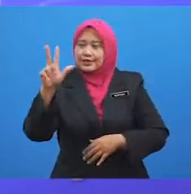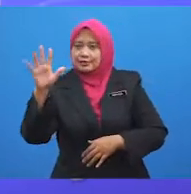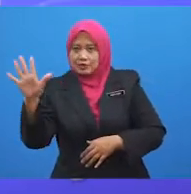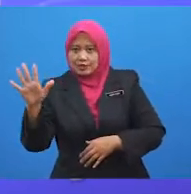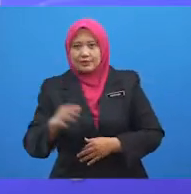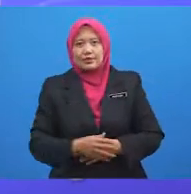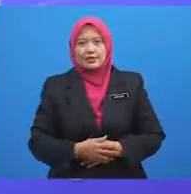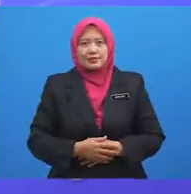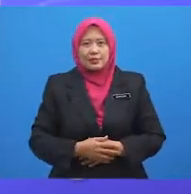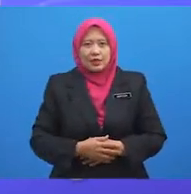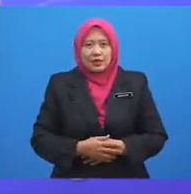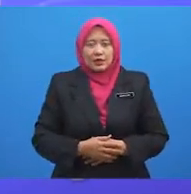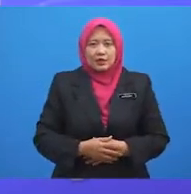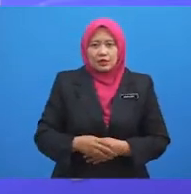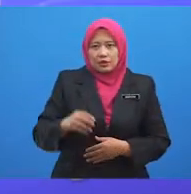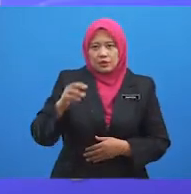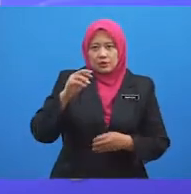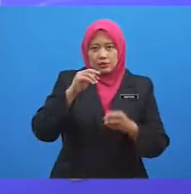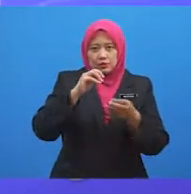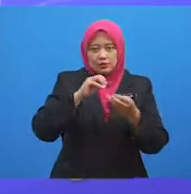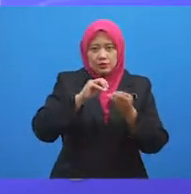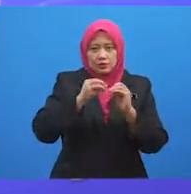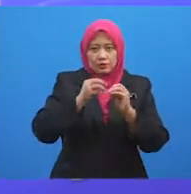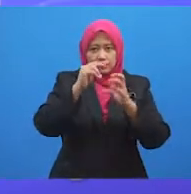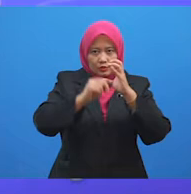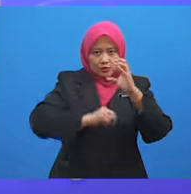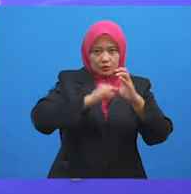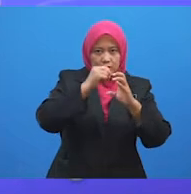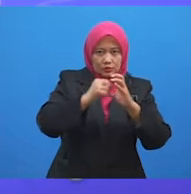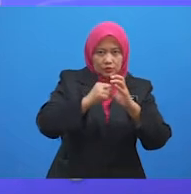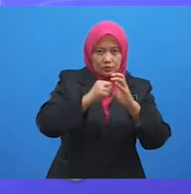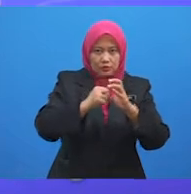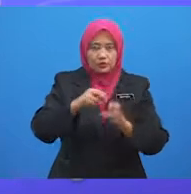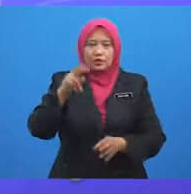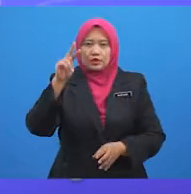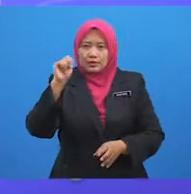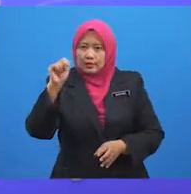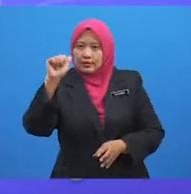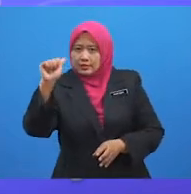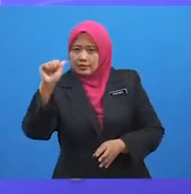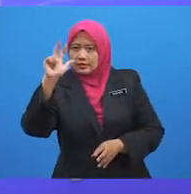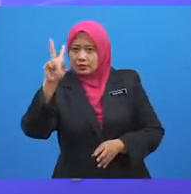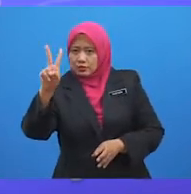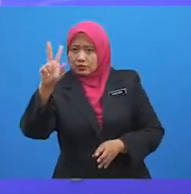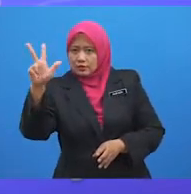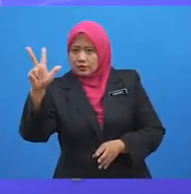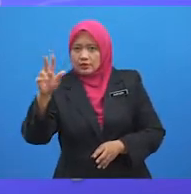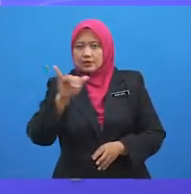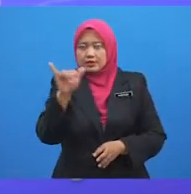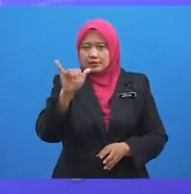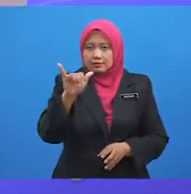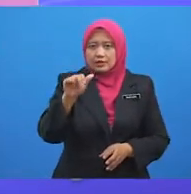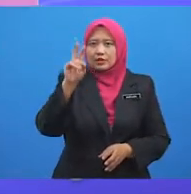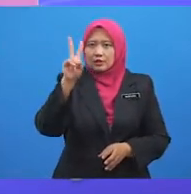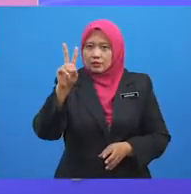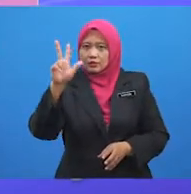Nombor nukleon natrium 23 ialah 23. Nombor nukleon